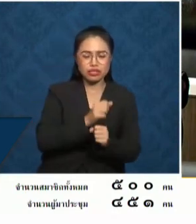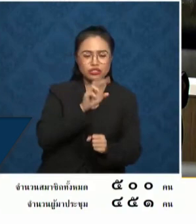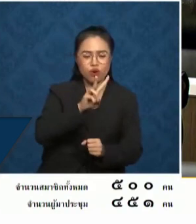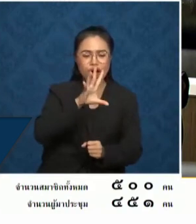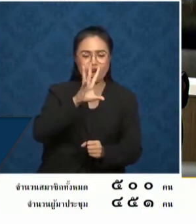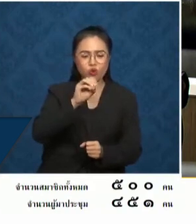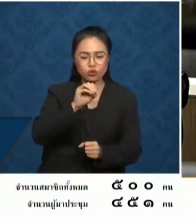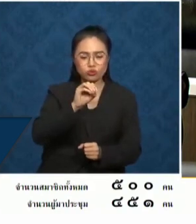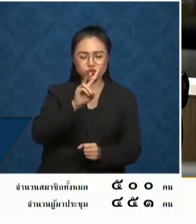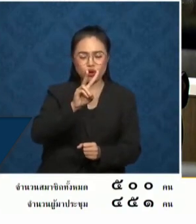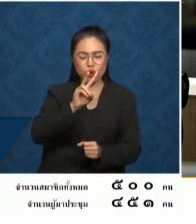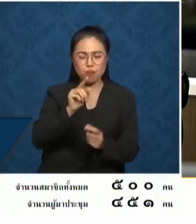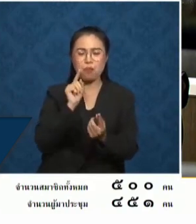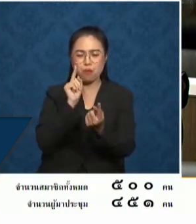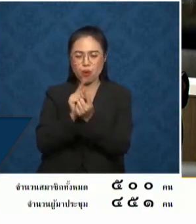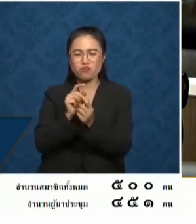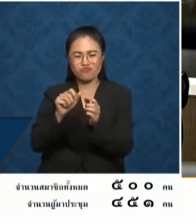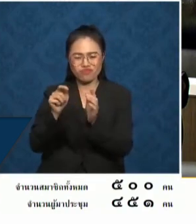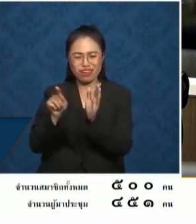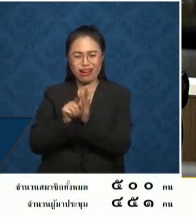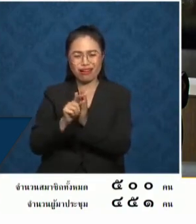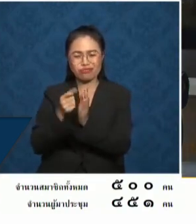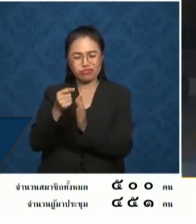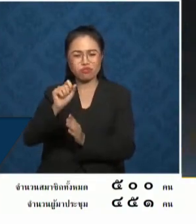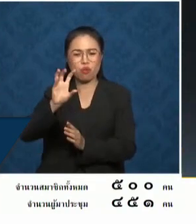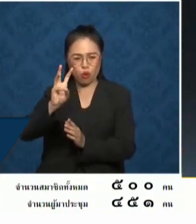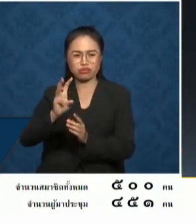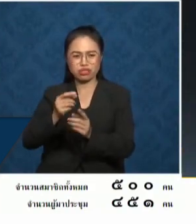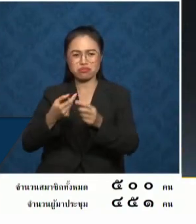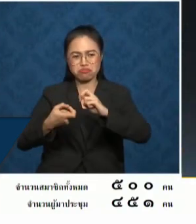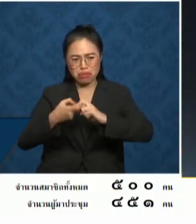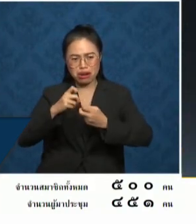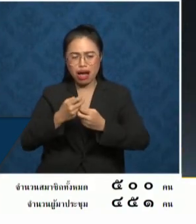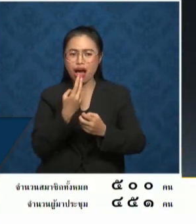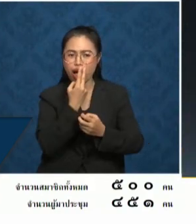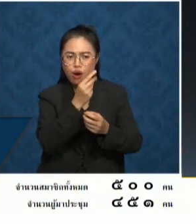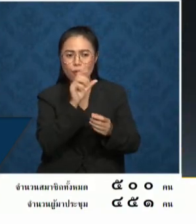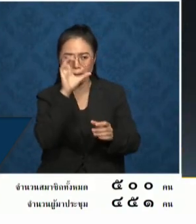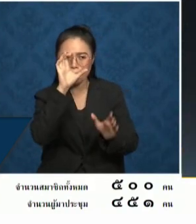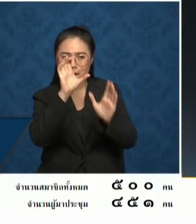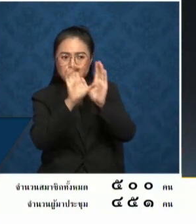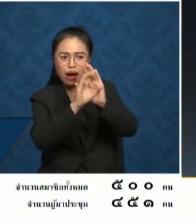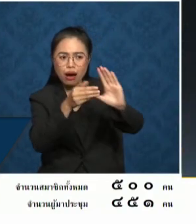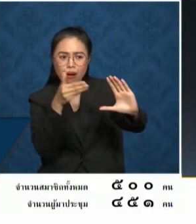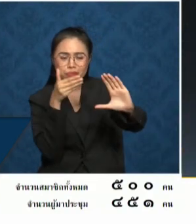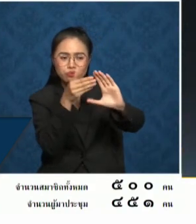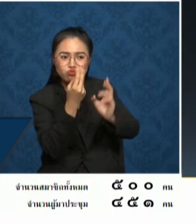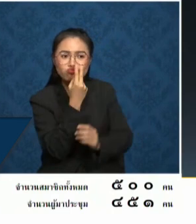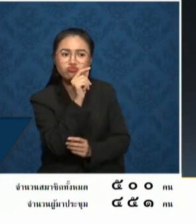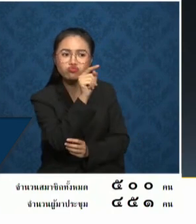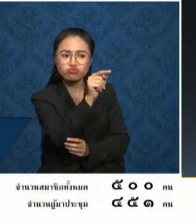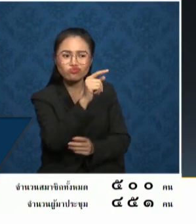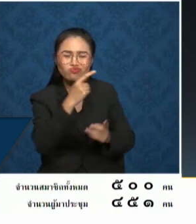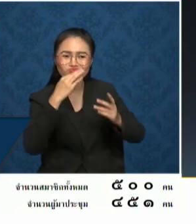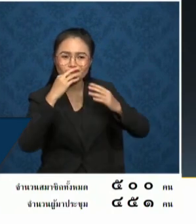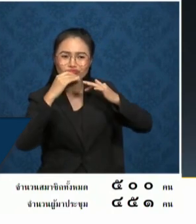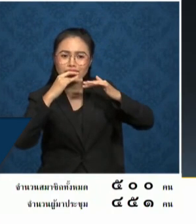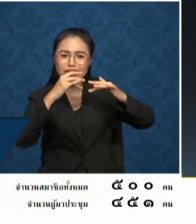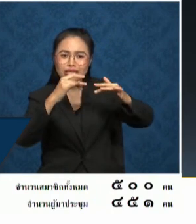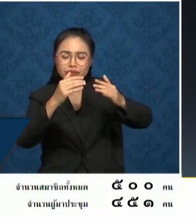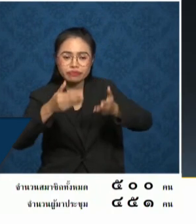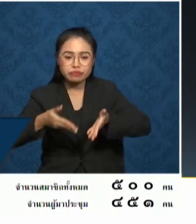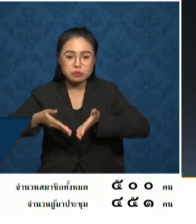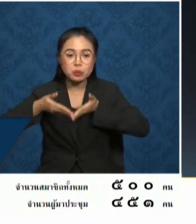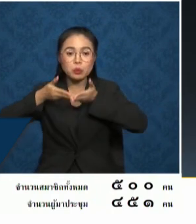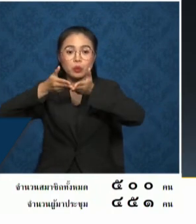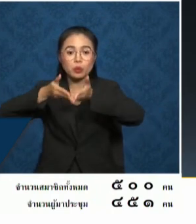ครั้งแล้วผมขอยกตัวอย่างครับขอภาพสไลด์ครับครับเหตุการณ์เรือเรือ